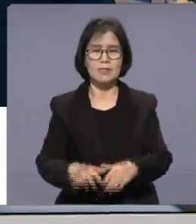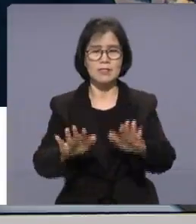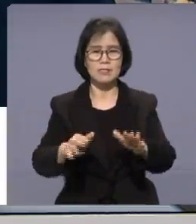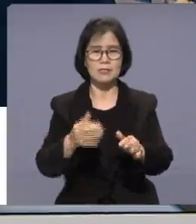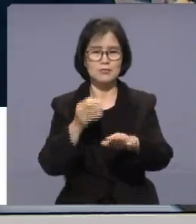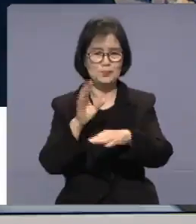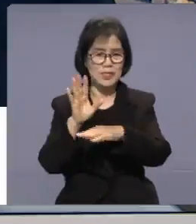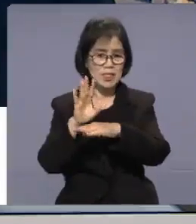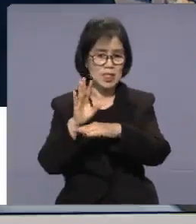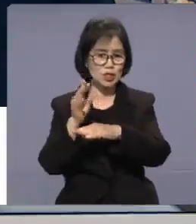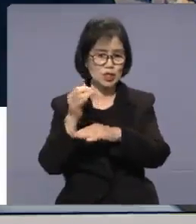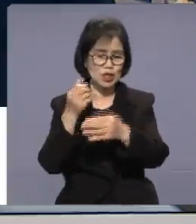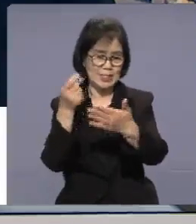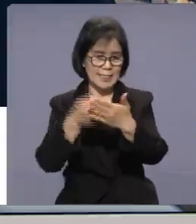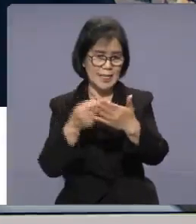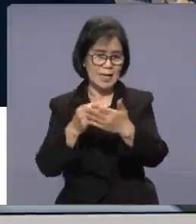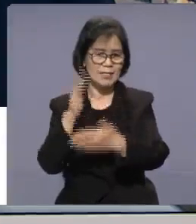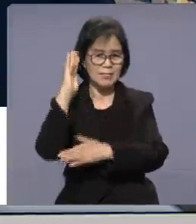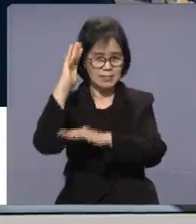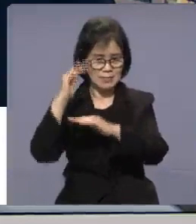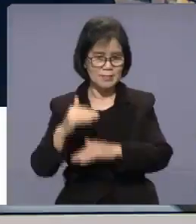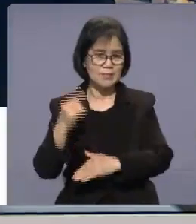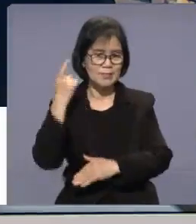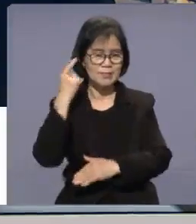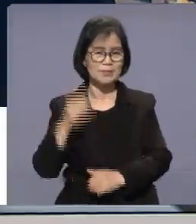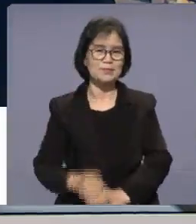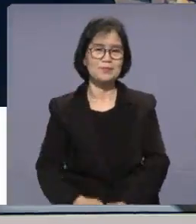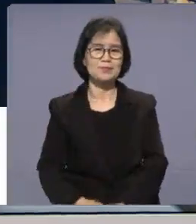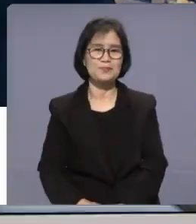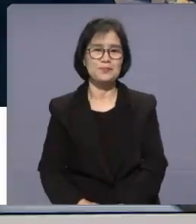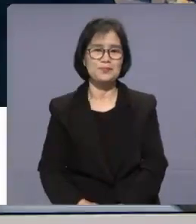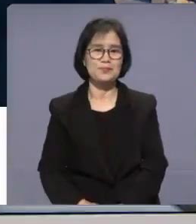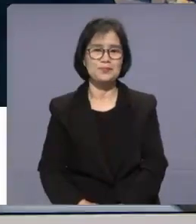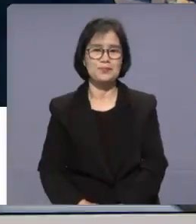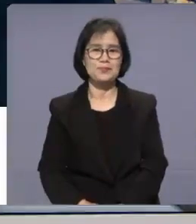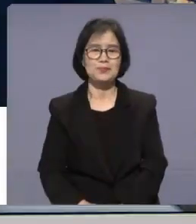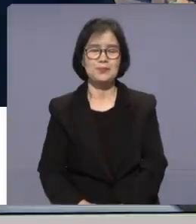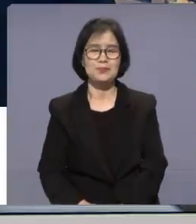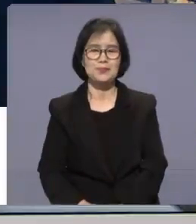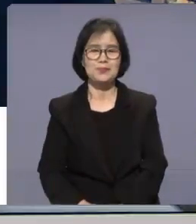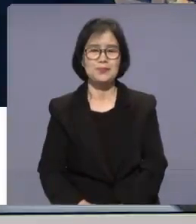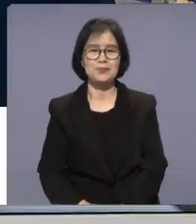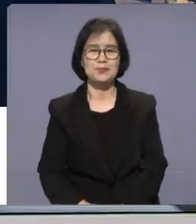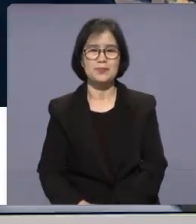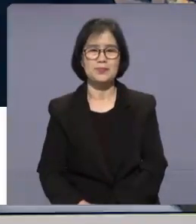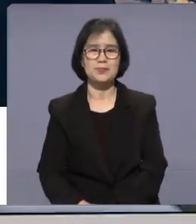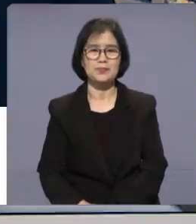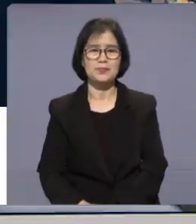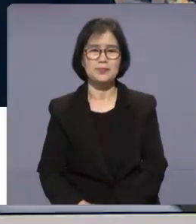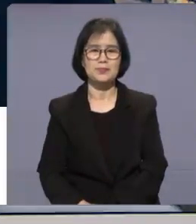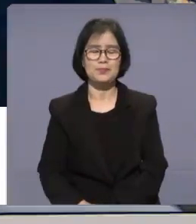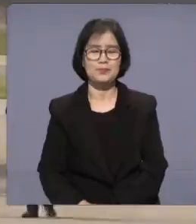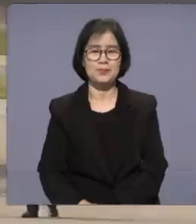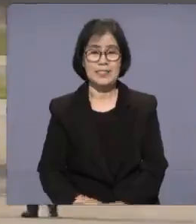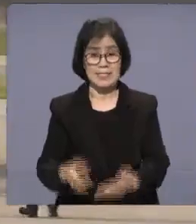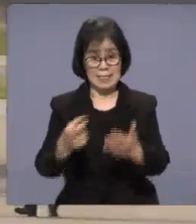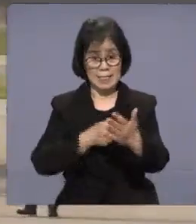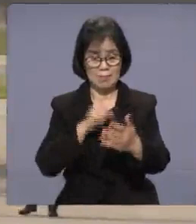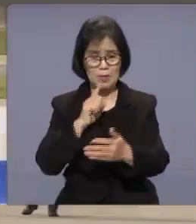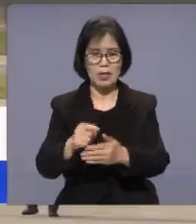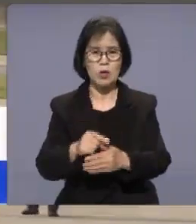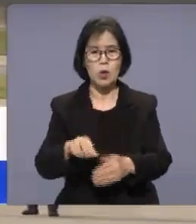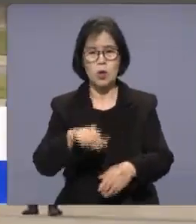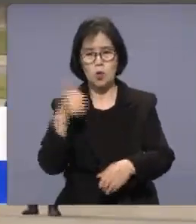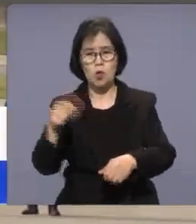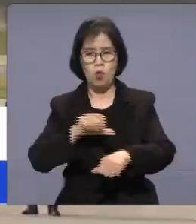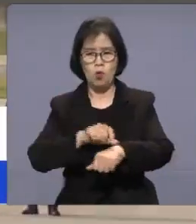취재기자 연결해서 좀더 자세한 내용 들어보도록 하겠습니다. 김명재 기자. 네, 그렇습니다. 조 바이든 미국 대통령은 오후